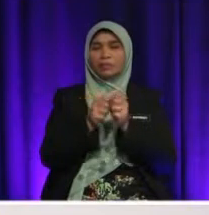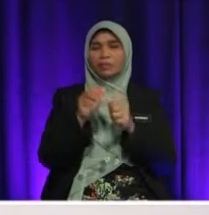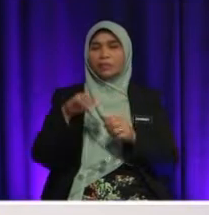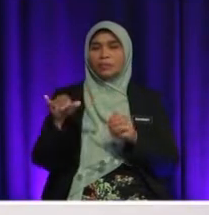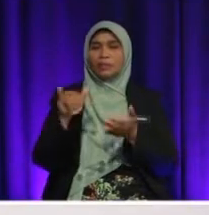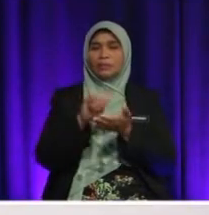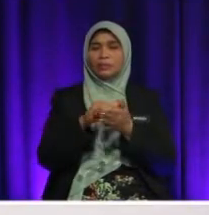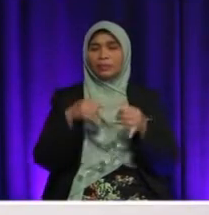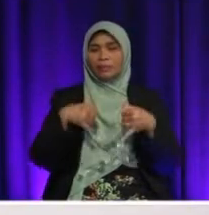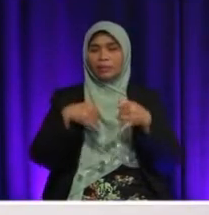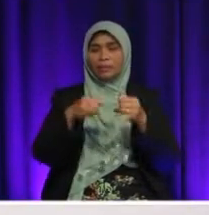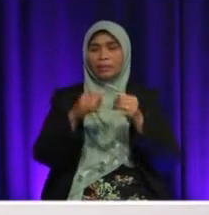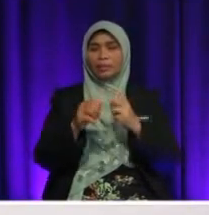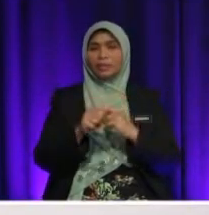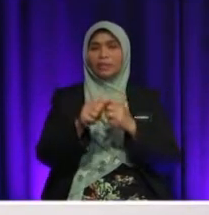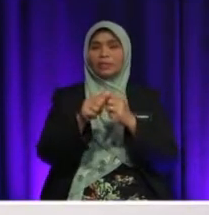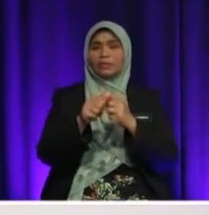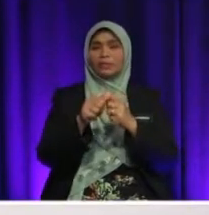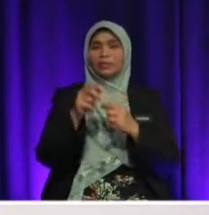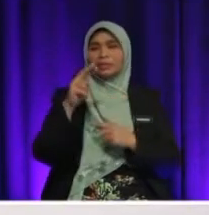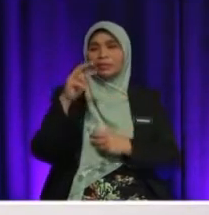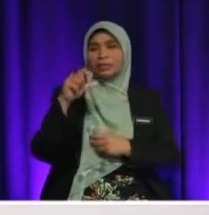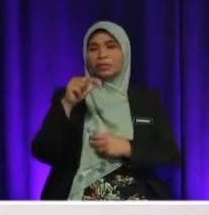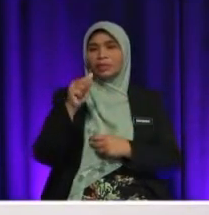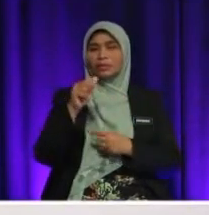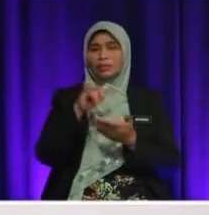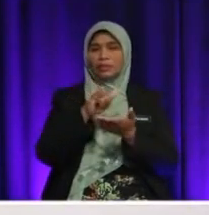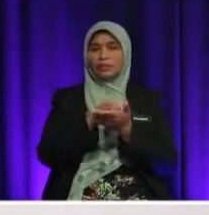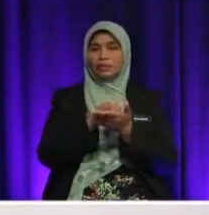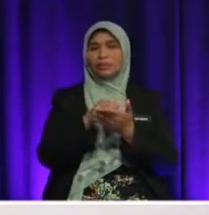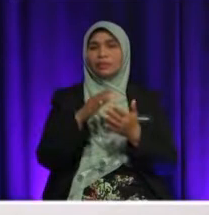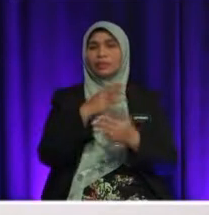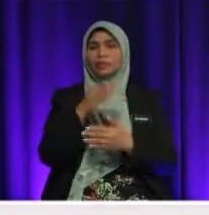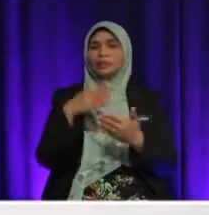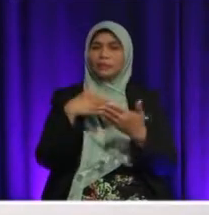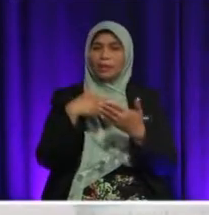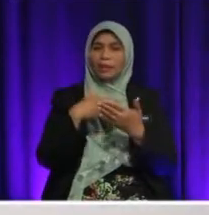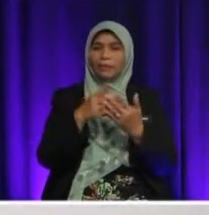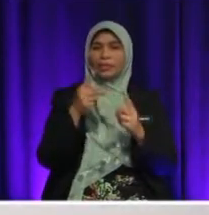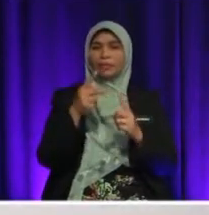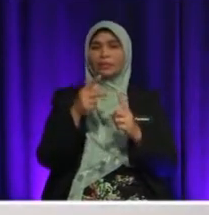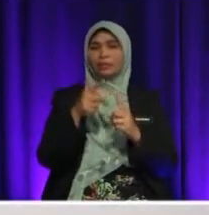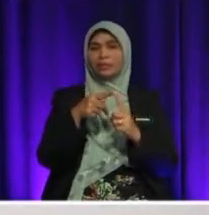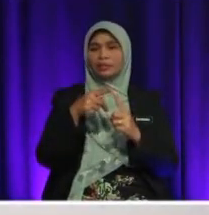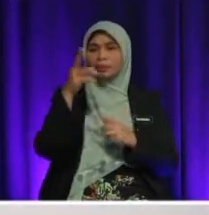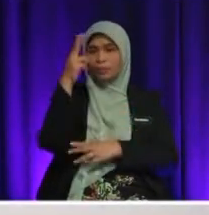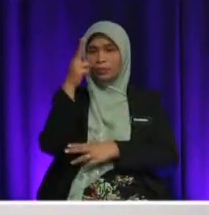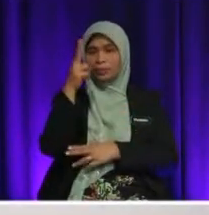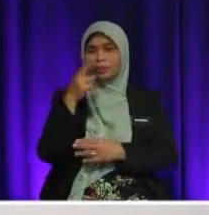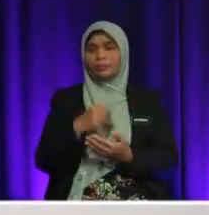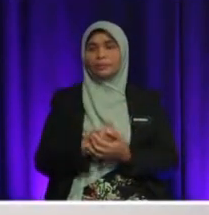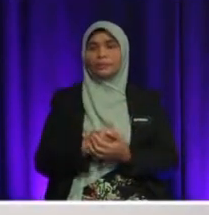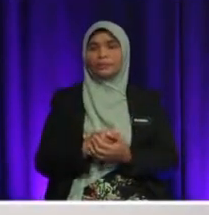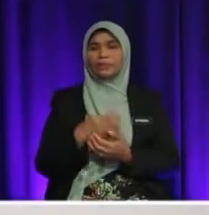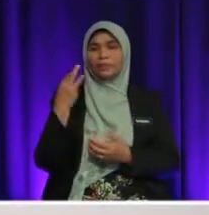itu berjalan mengikut bekas naga itu lalu lah ke tengah Rimbo yang besar maka budak Fit